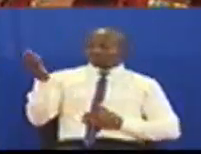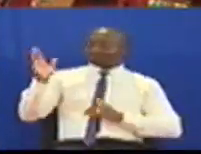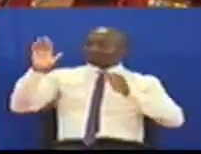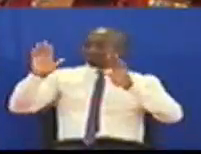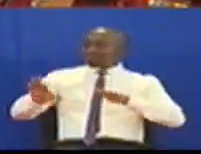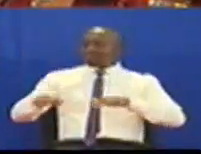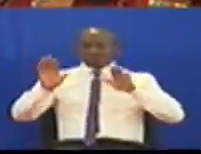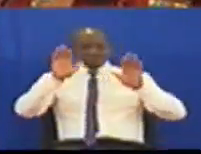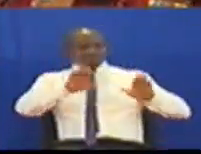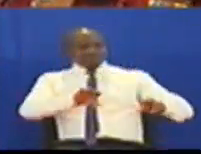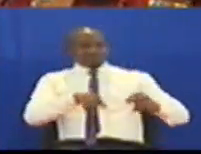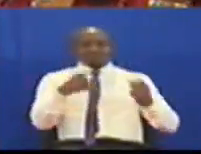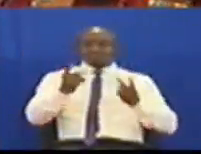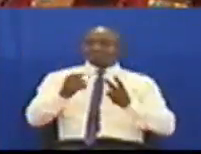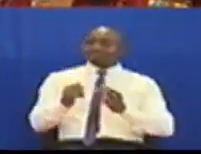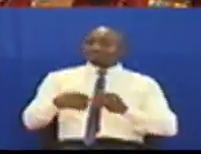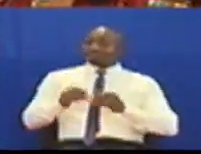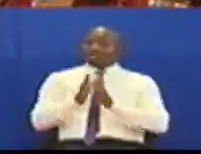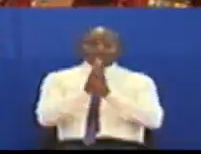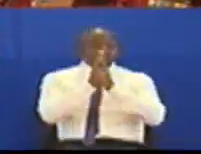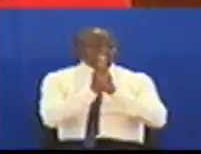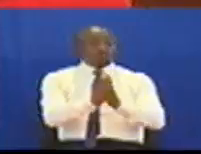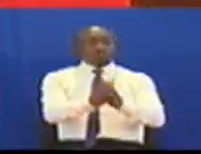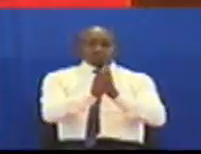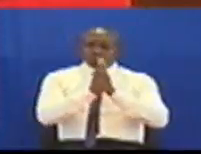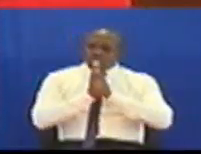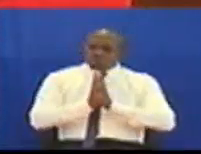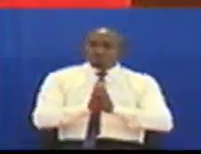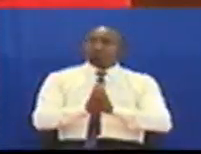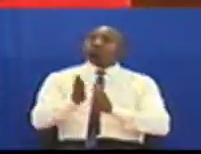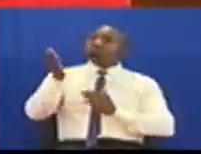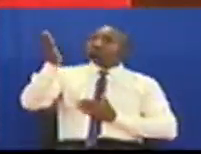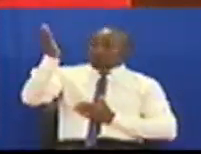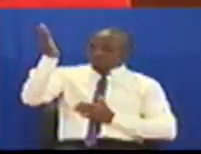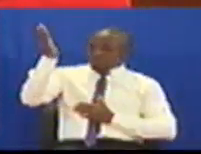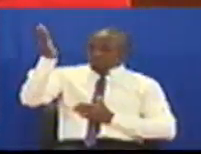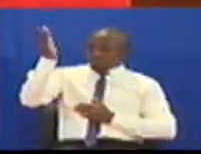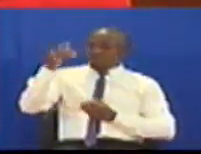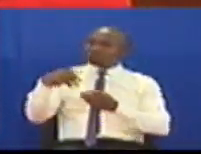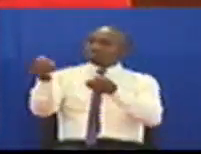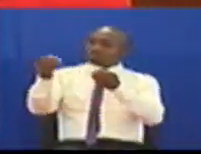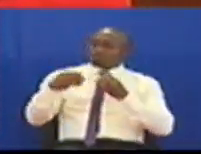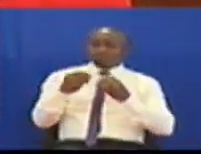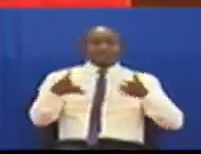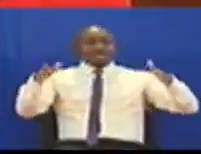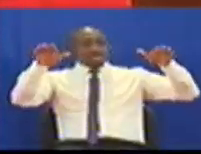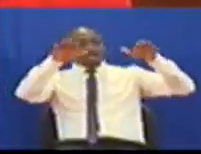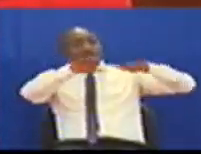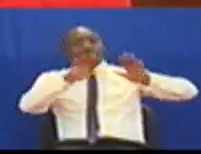Lakini kabla ya yote, kwanza natoa shukrani zangu sana sana sana kwa Mwenyezi Mungu kuweza kutupa neema yake ya